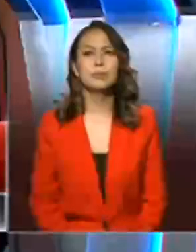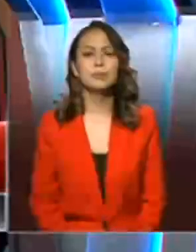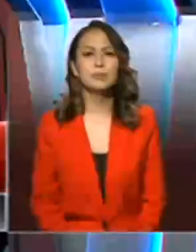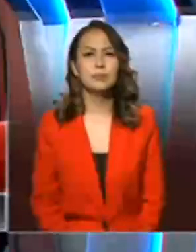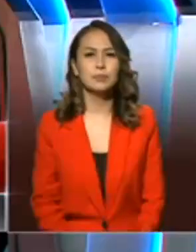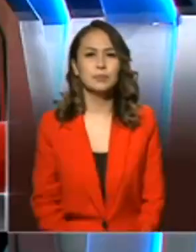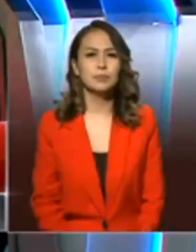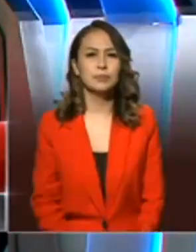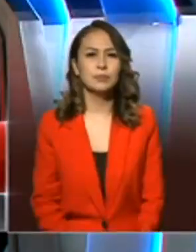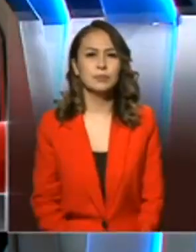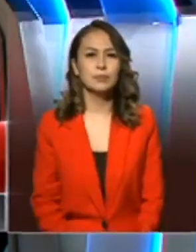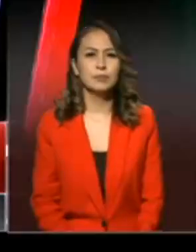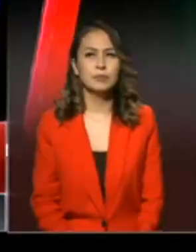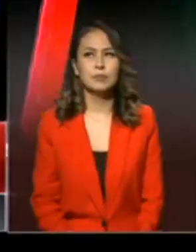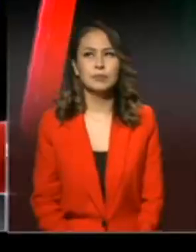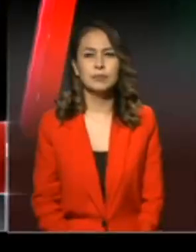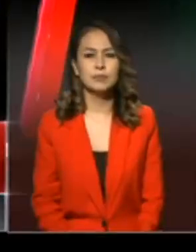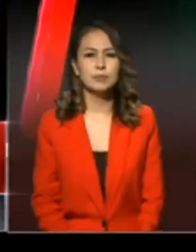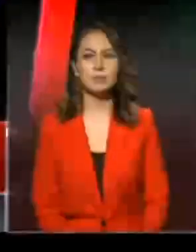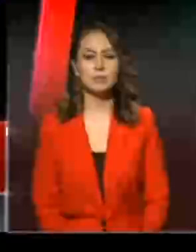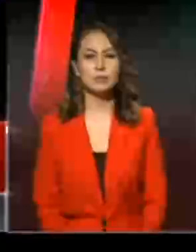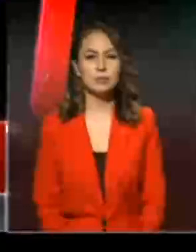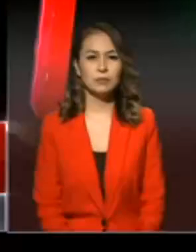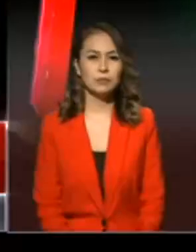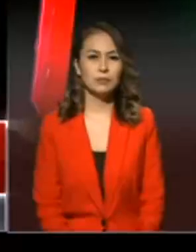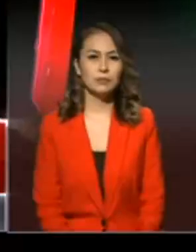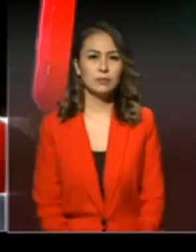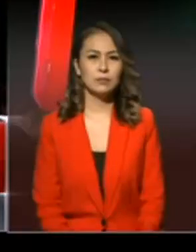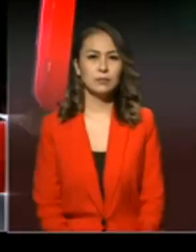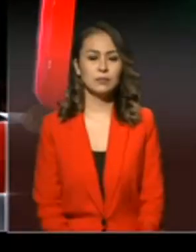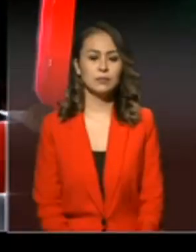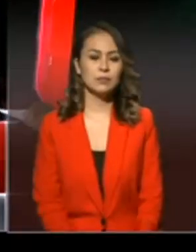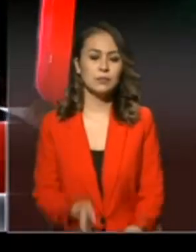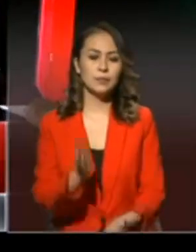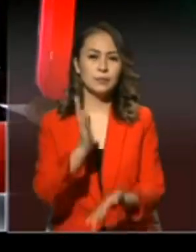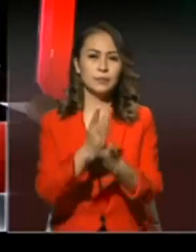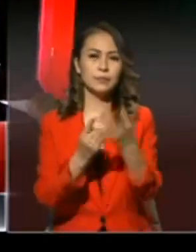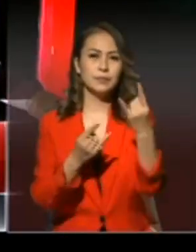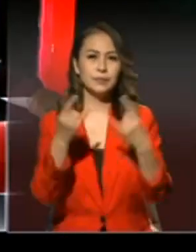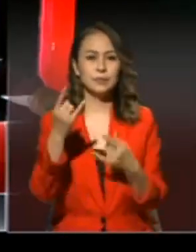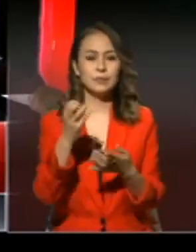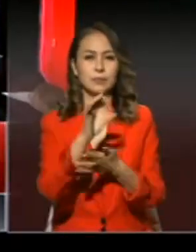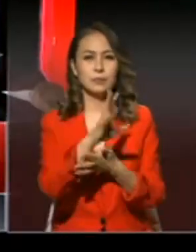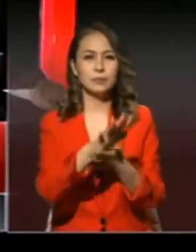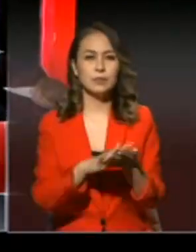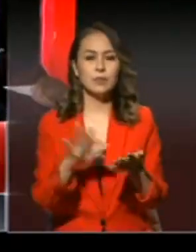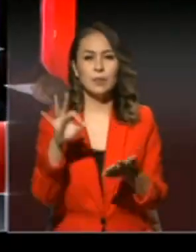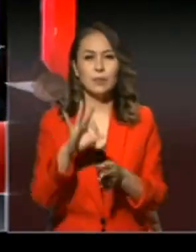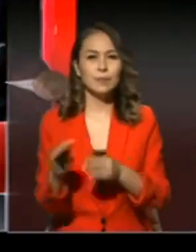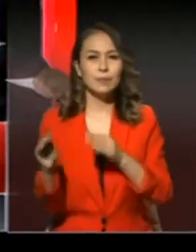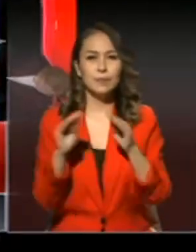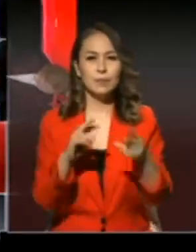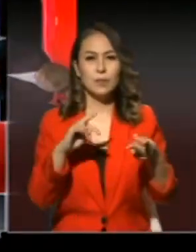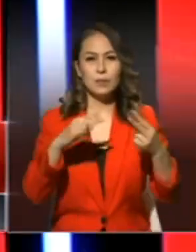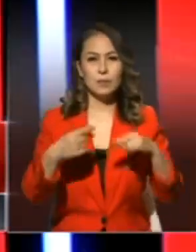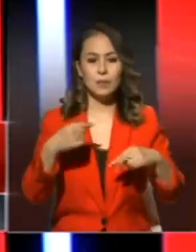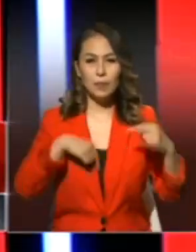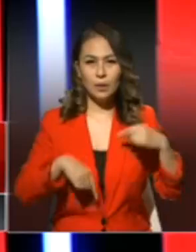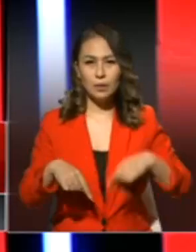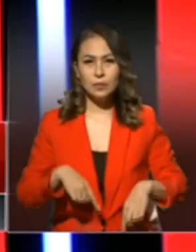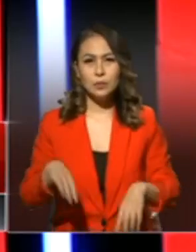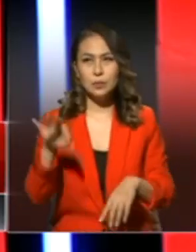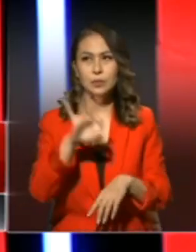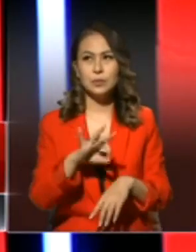ханым, рұқсат етсеңіз. Үзіліс. Сәлден кейін ораламыз. Біз тікелей эфирдеміз, әрі қарай жалғастырсақ, осы трансплантология